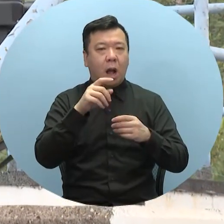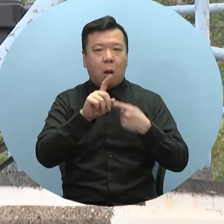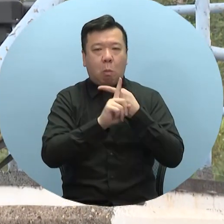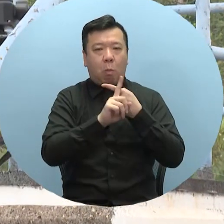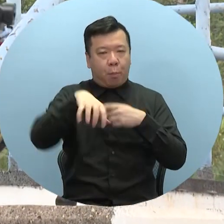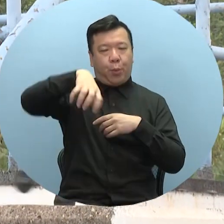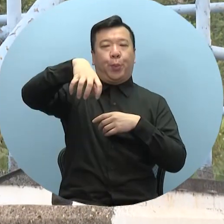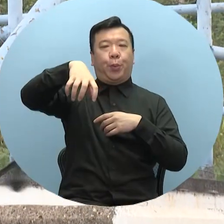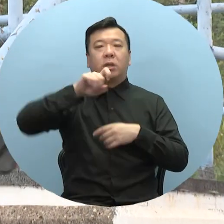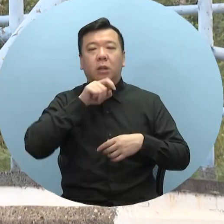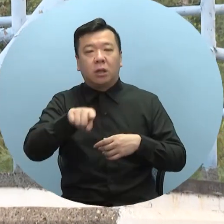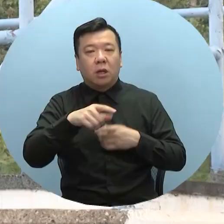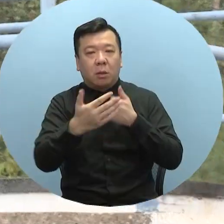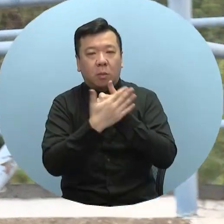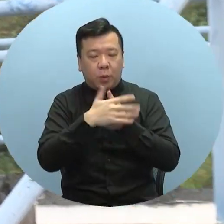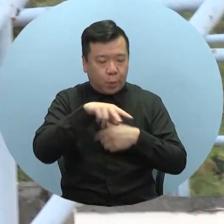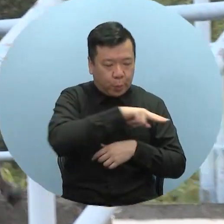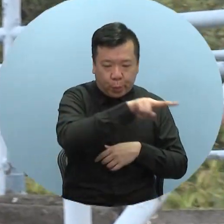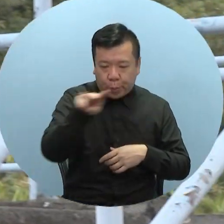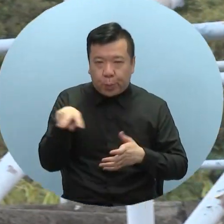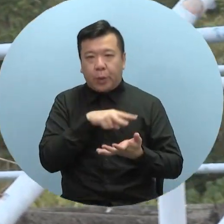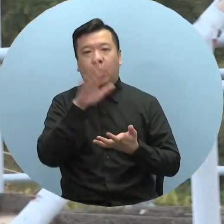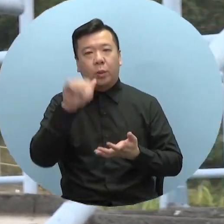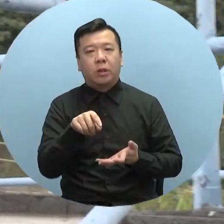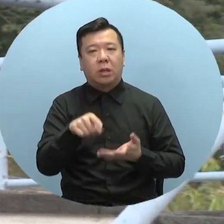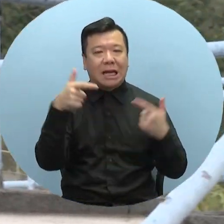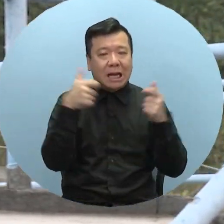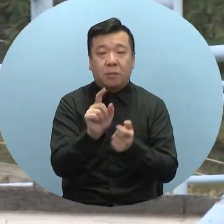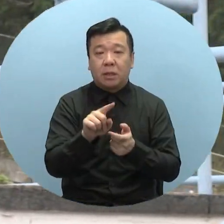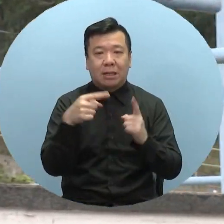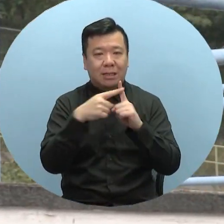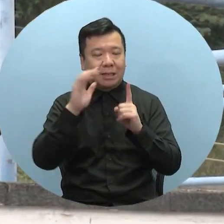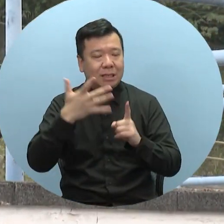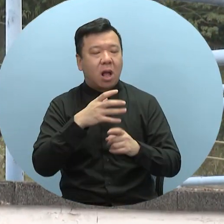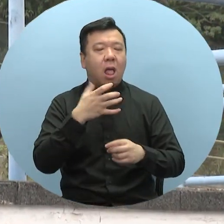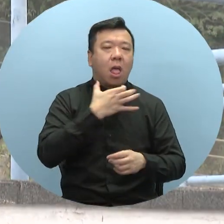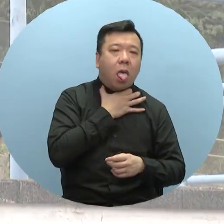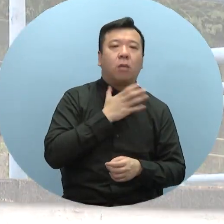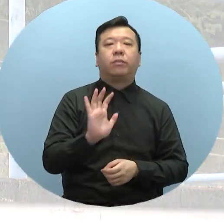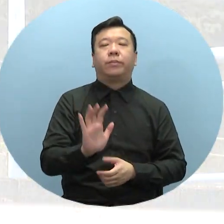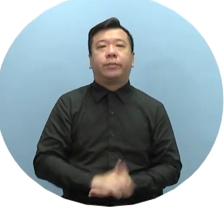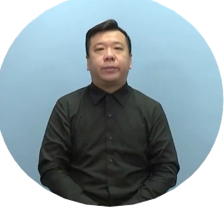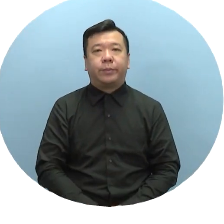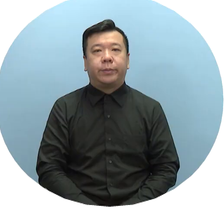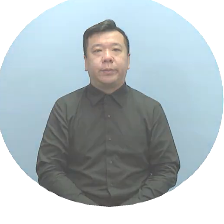去幫助我哋做日常一啲巡檢嘅工作啦，咁減低我哋人手嘅負擔。